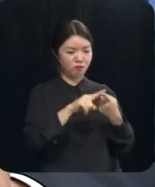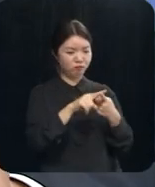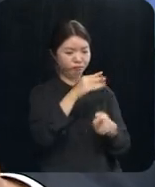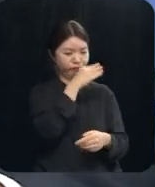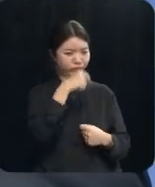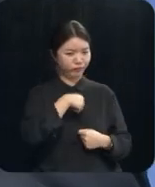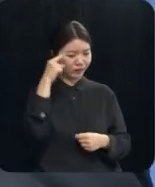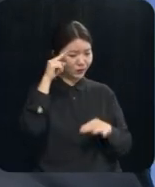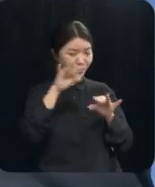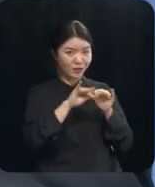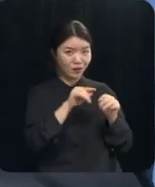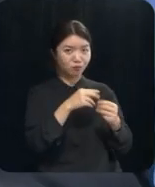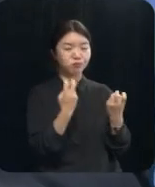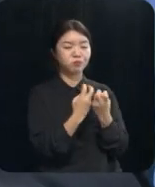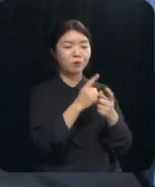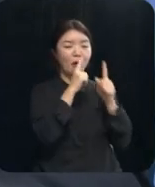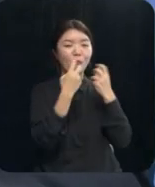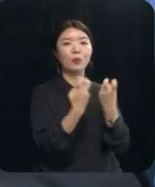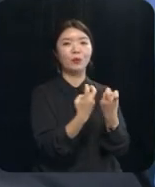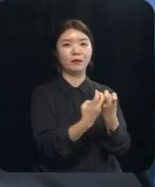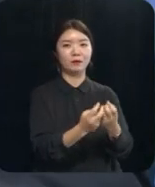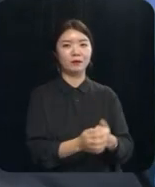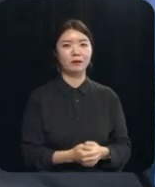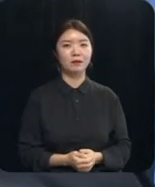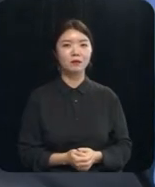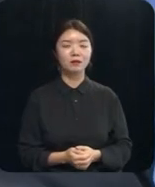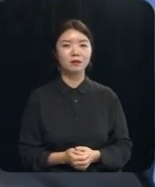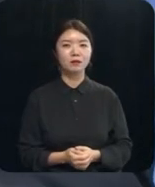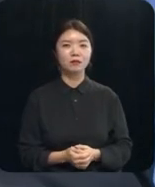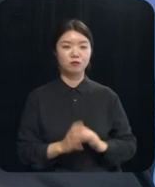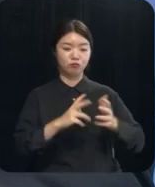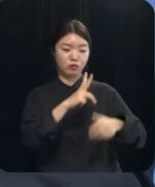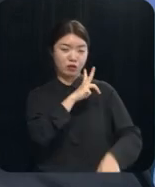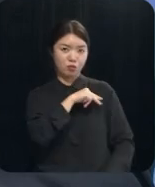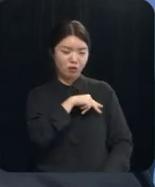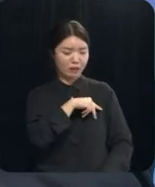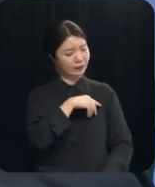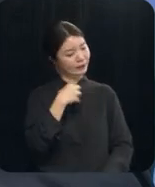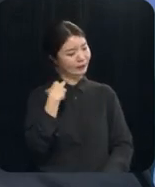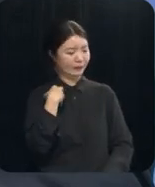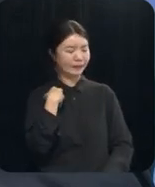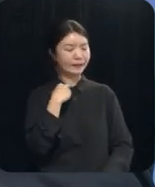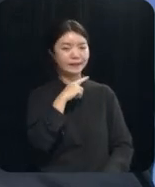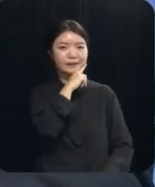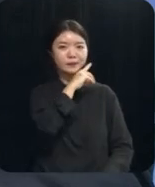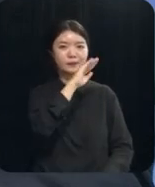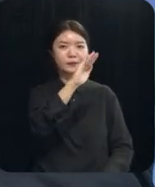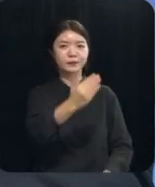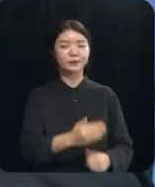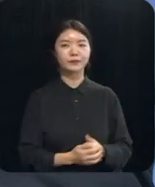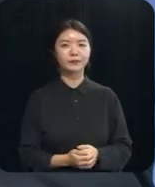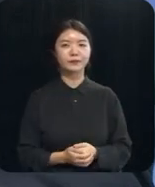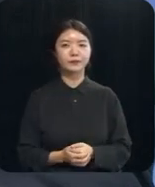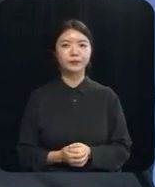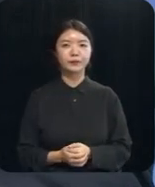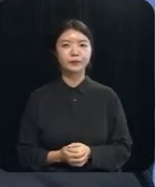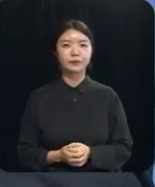있는 찬성한다라고 어떻게 얘기할 수 있겠습니까? 국회의원의 자질이 의심스럽습니다.